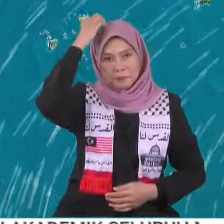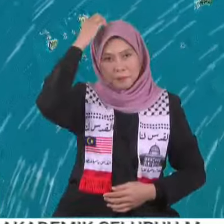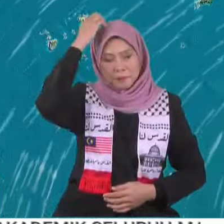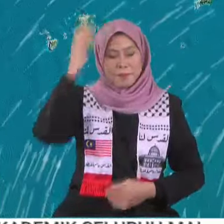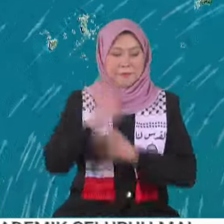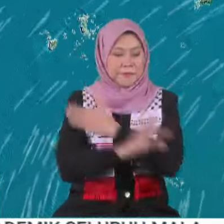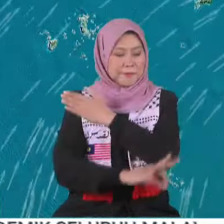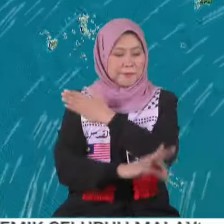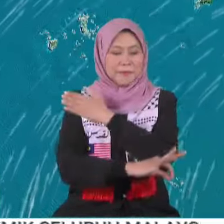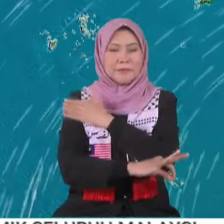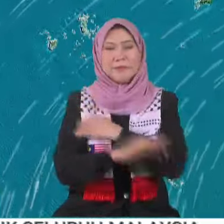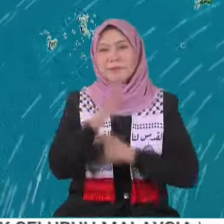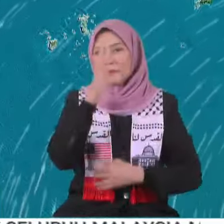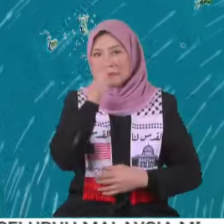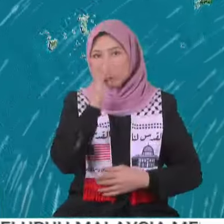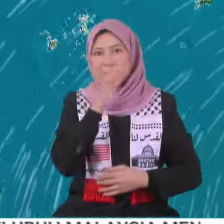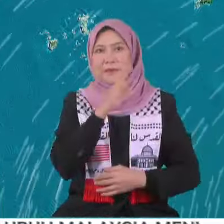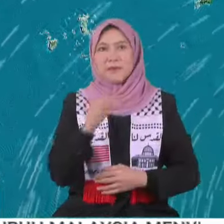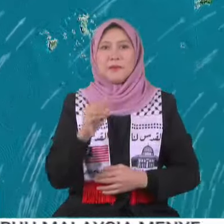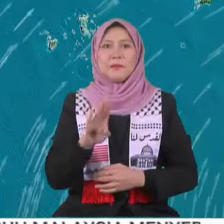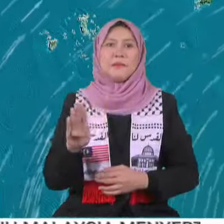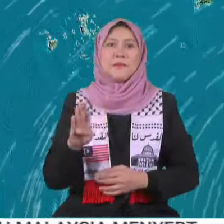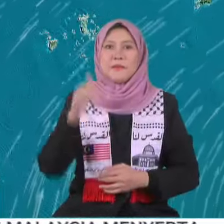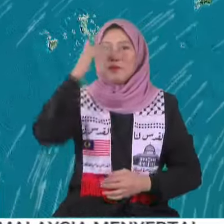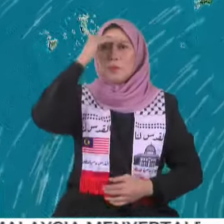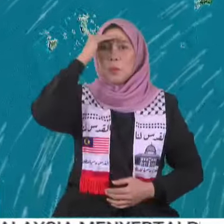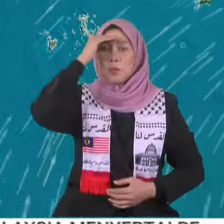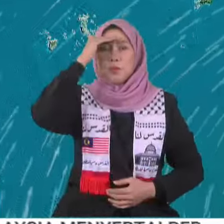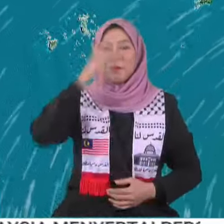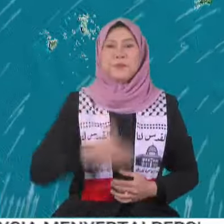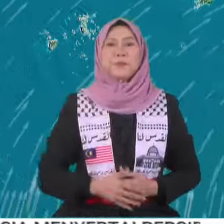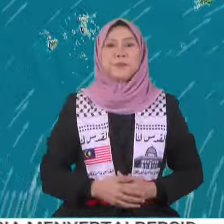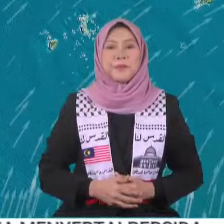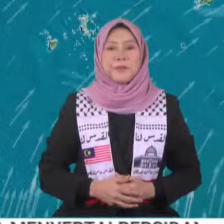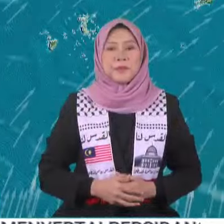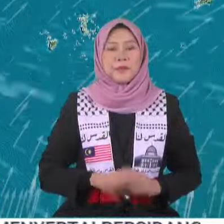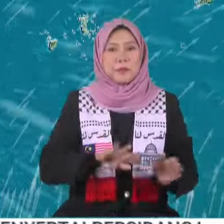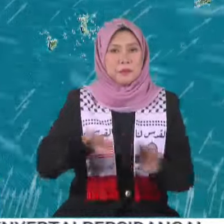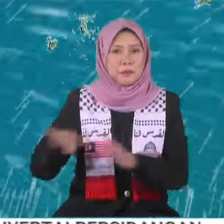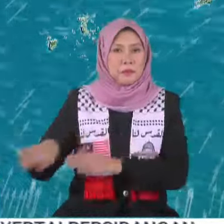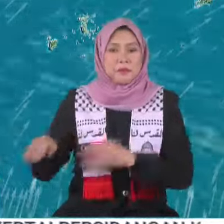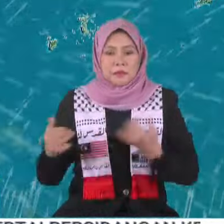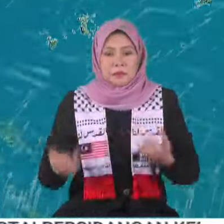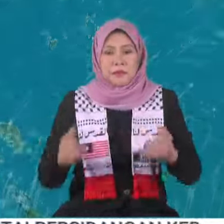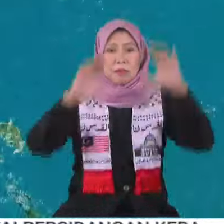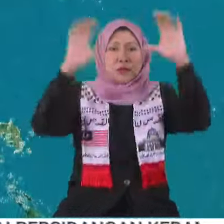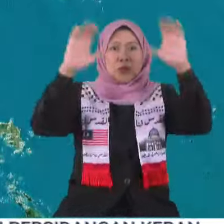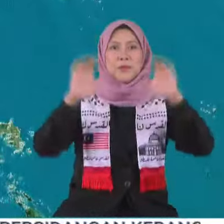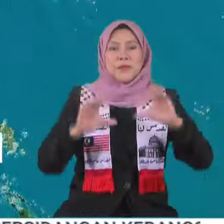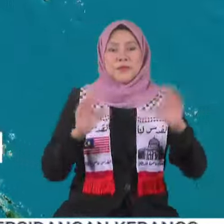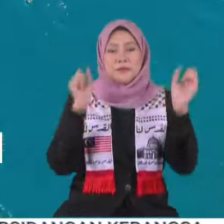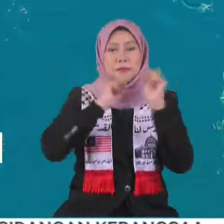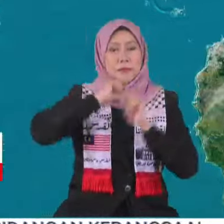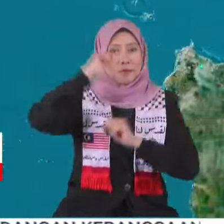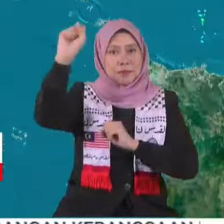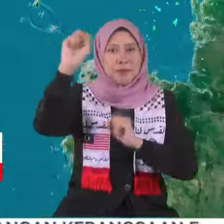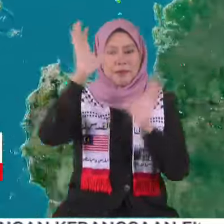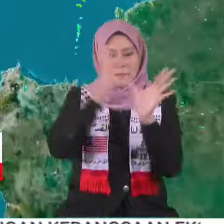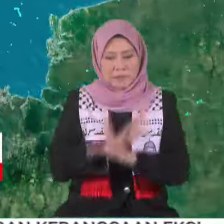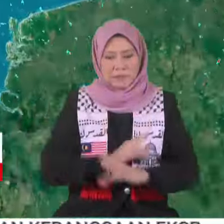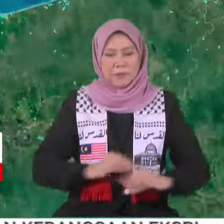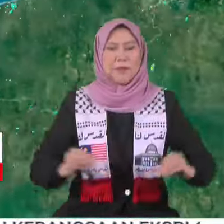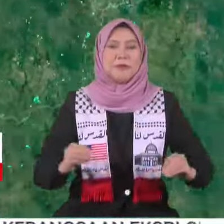Negeri Sembilan, Melaka dan juga di barat negeri Johor. Kita beralih pula dengan tinjauan cuaca di Sabah dan juga